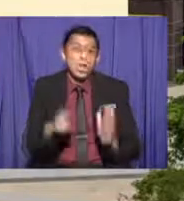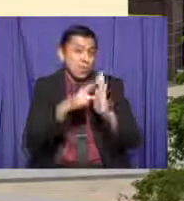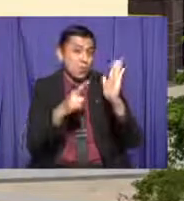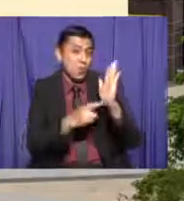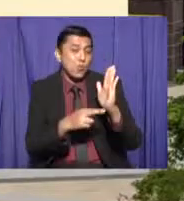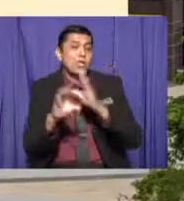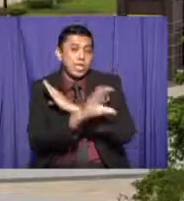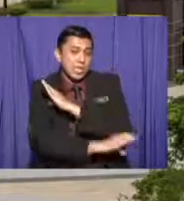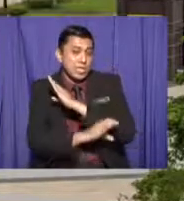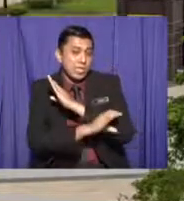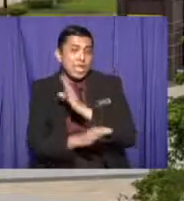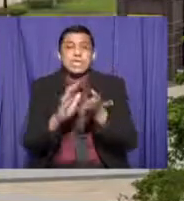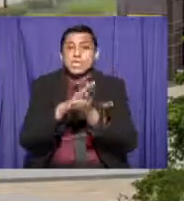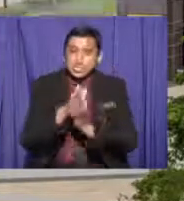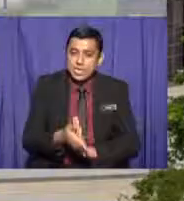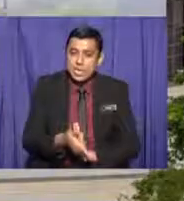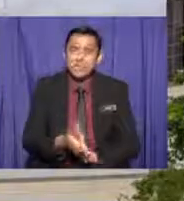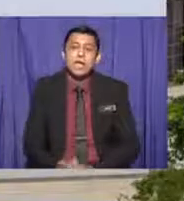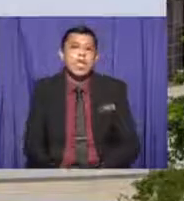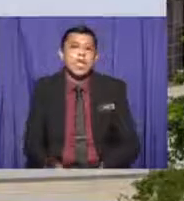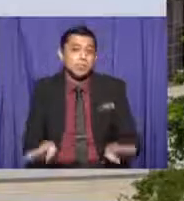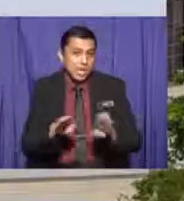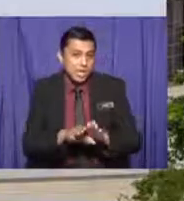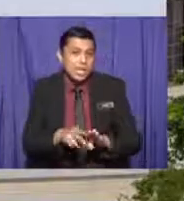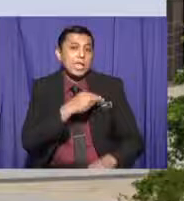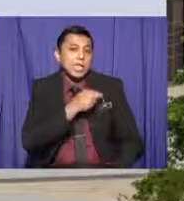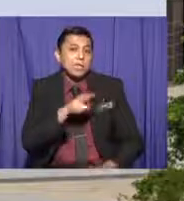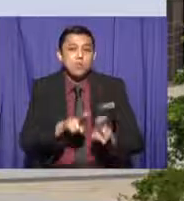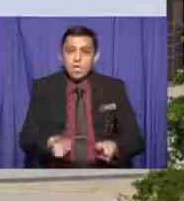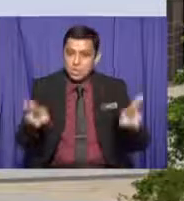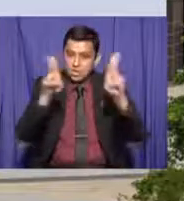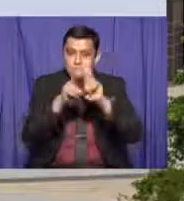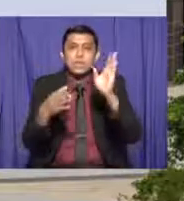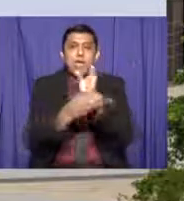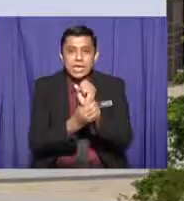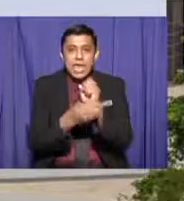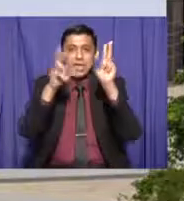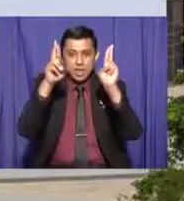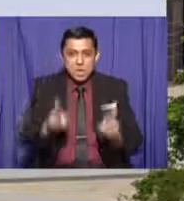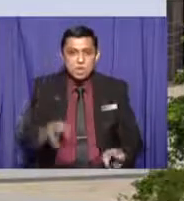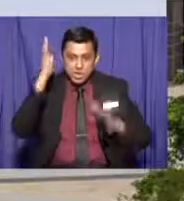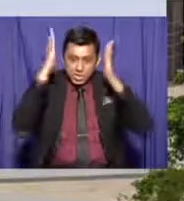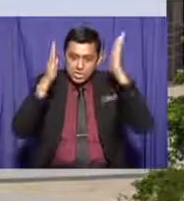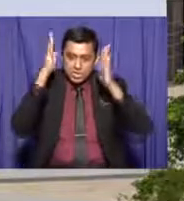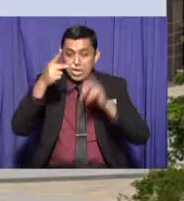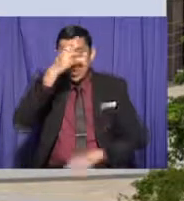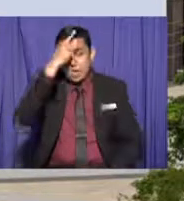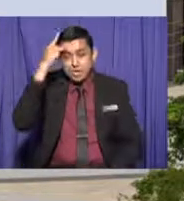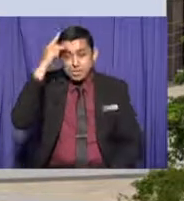negara perlu dijadikan sebagai nadi utama pegangan rakyat Malaysia